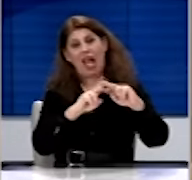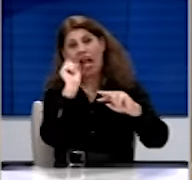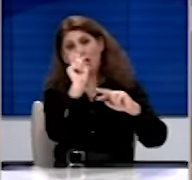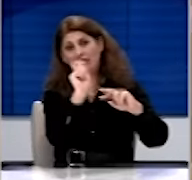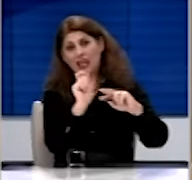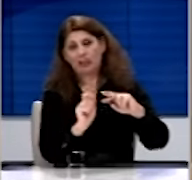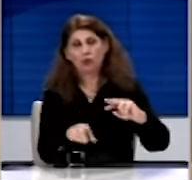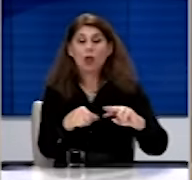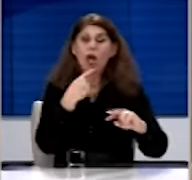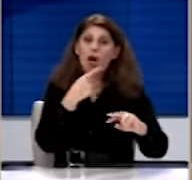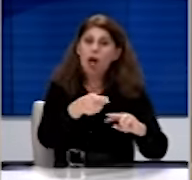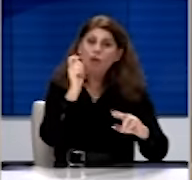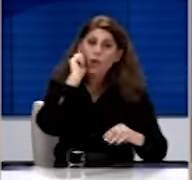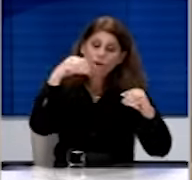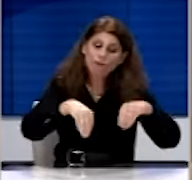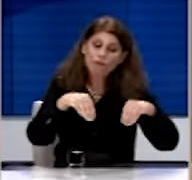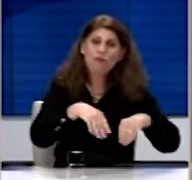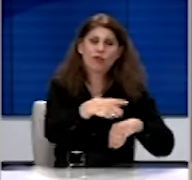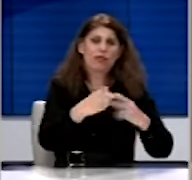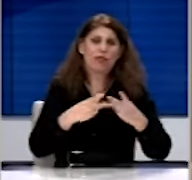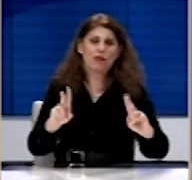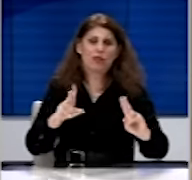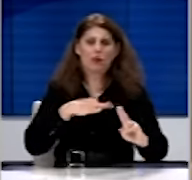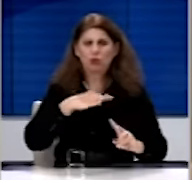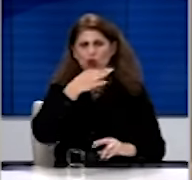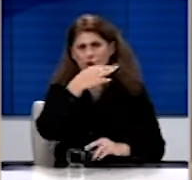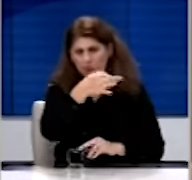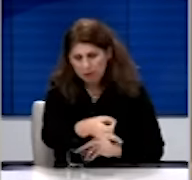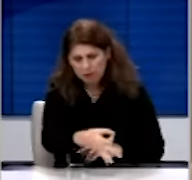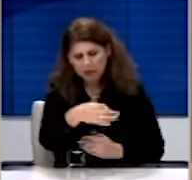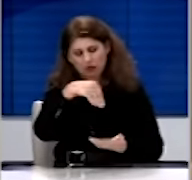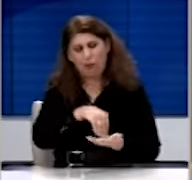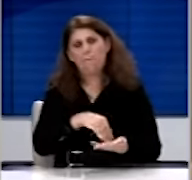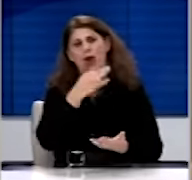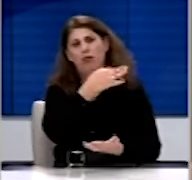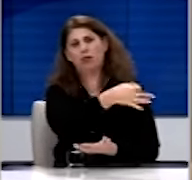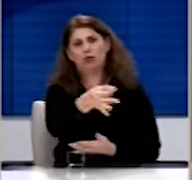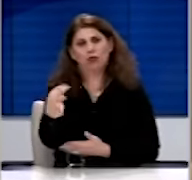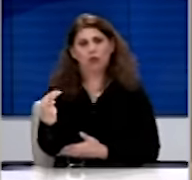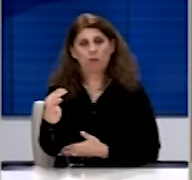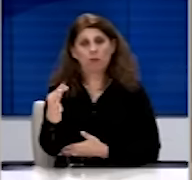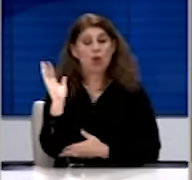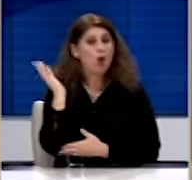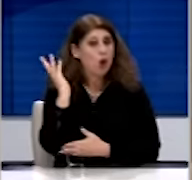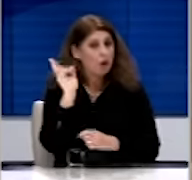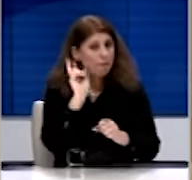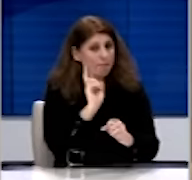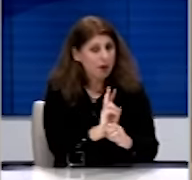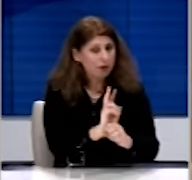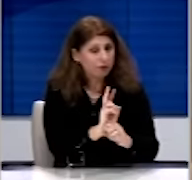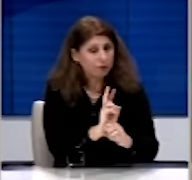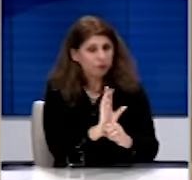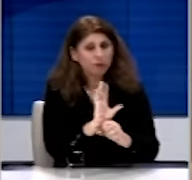Αυτά ονομάζεται εσείς ελευθερία. Το έχουμε πει και θα το επαναλάβουμε. Όσο παραμένουν